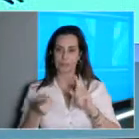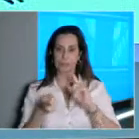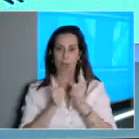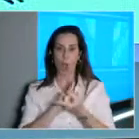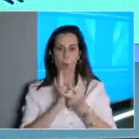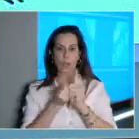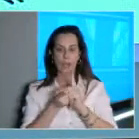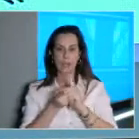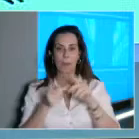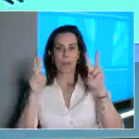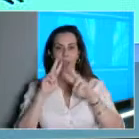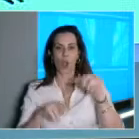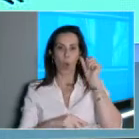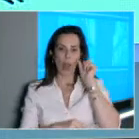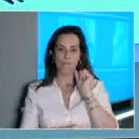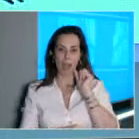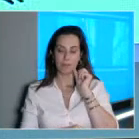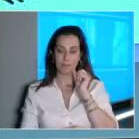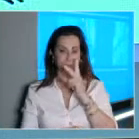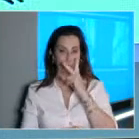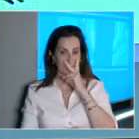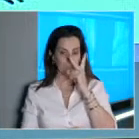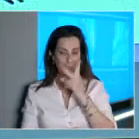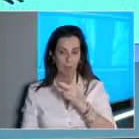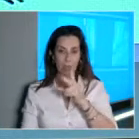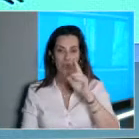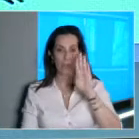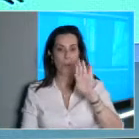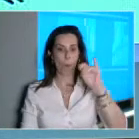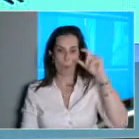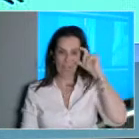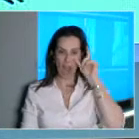הרוטציה בכחול לבן. רואים פה את בוגי אלון